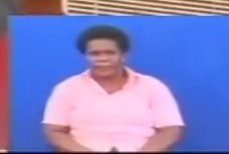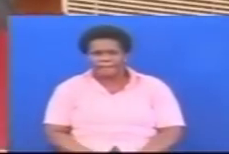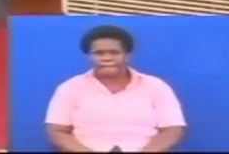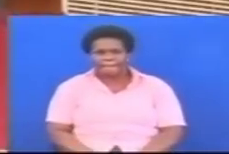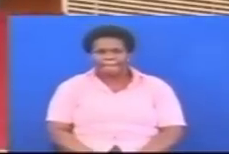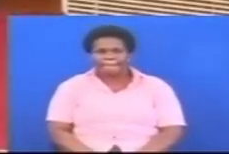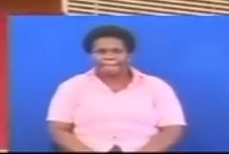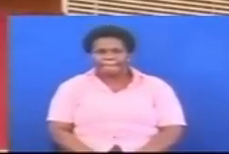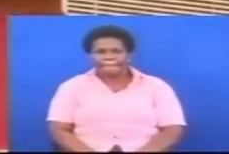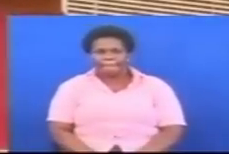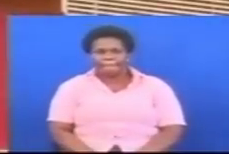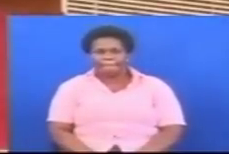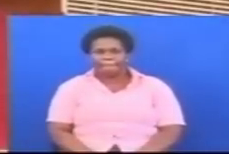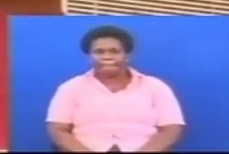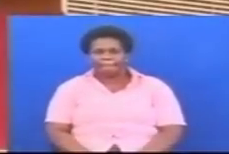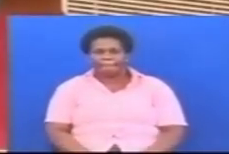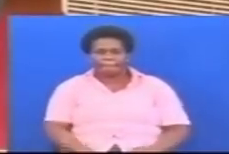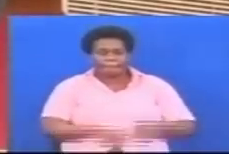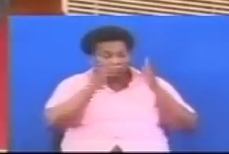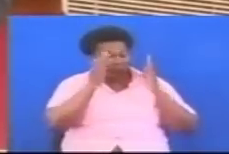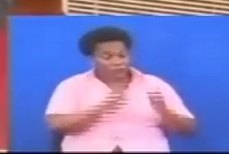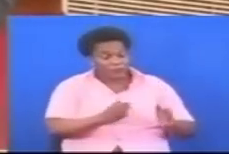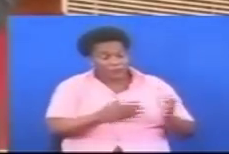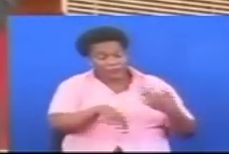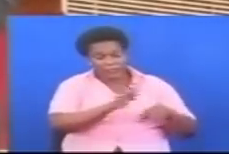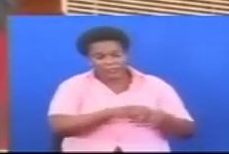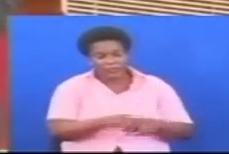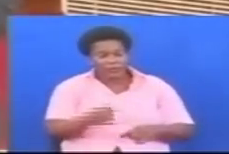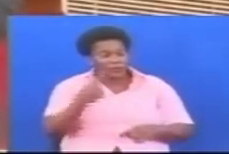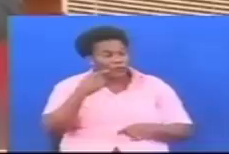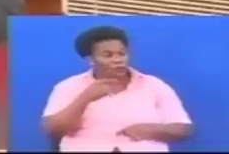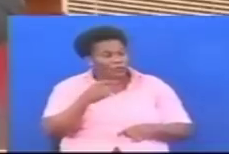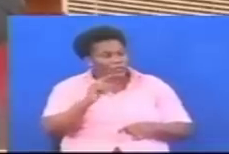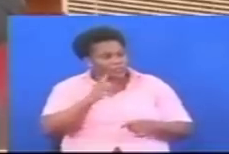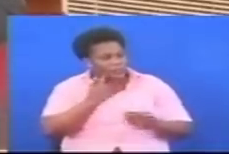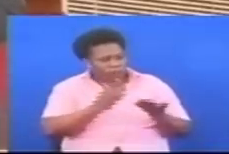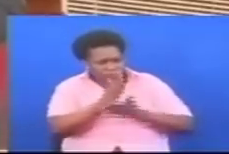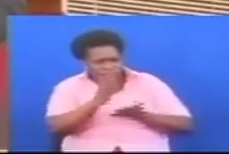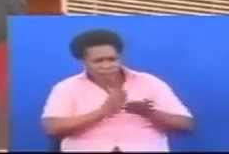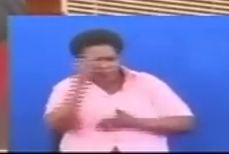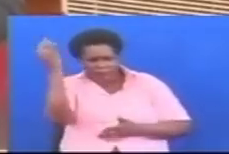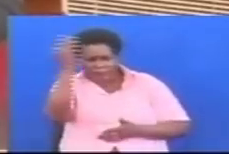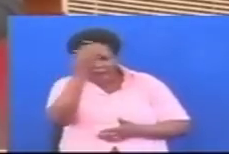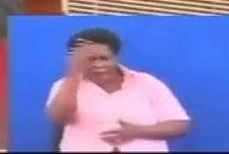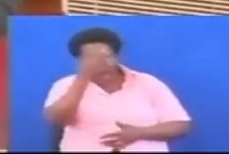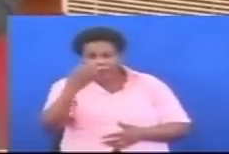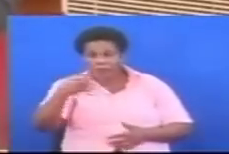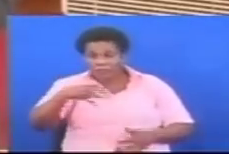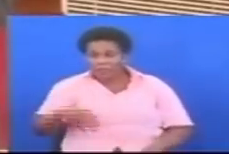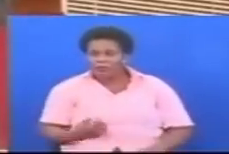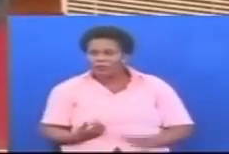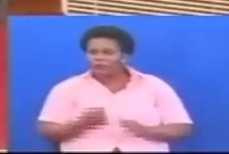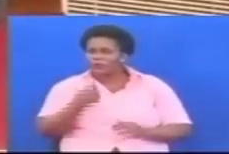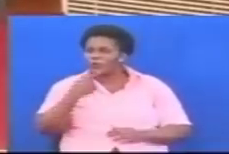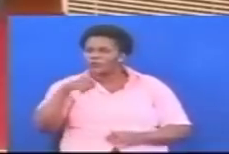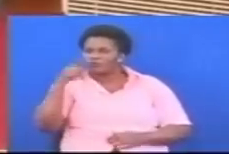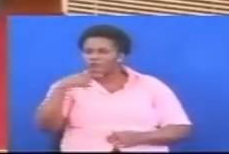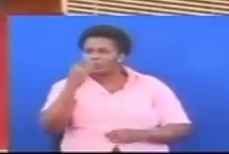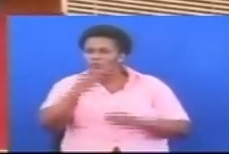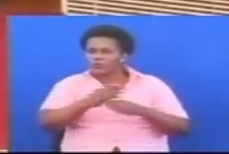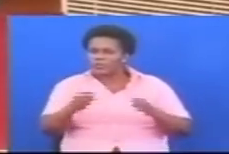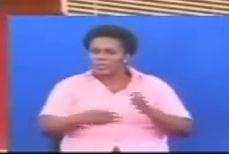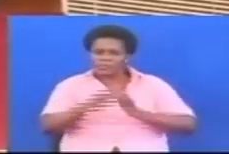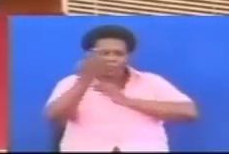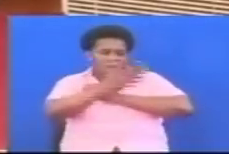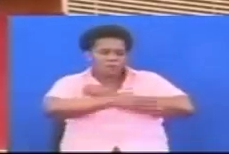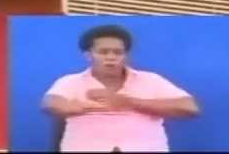Mheshimiwa Mwenyekiti, ukiangalia randama ya wizara inaonyesha kuwa miradi wa ujenzi wa bwawa la Kidunda ili ukamilike unahitaji